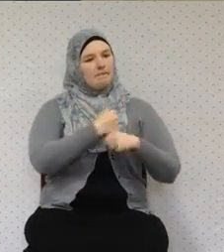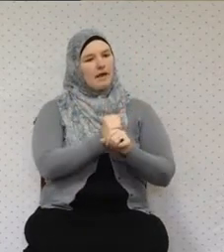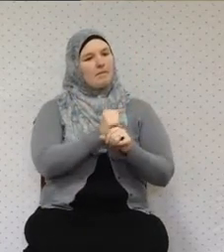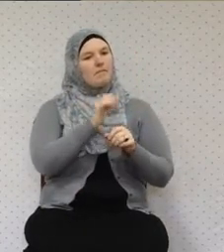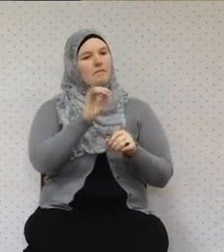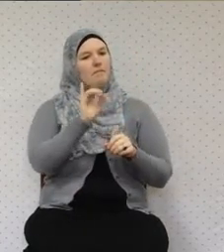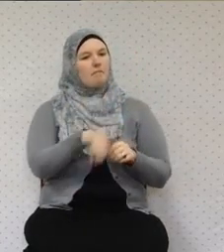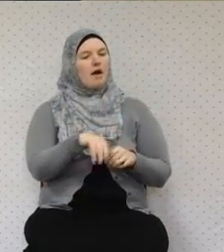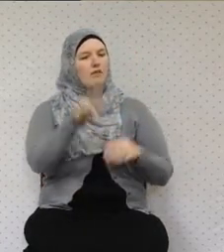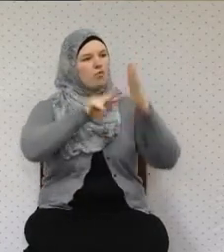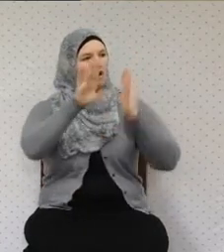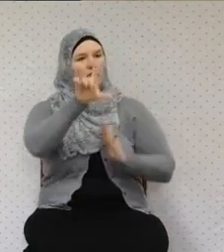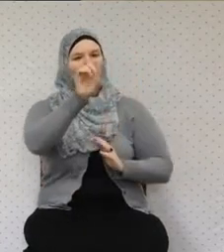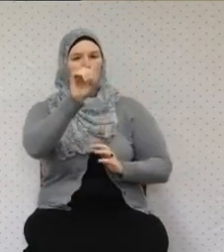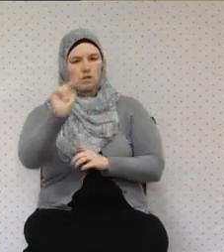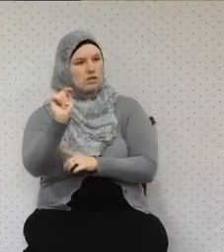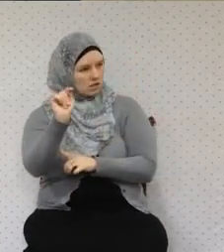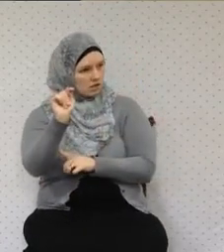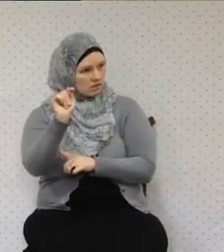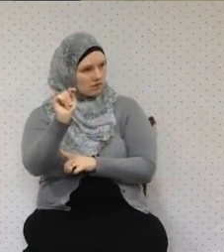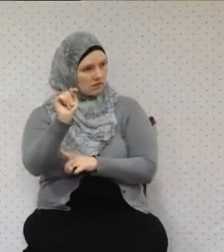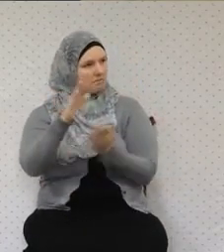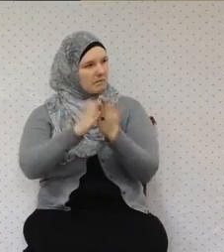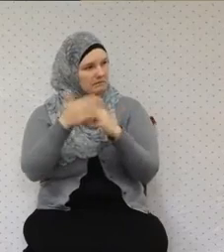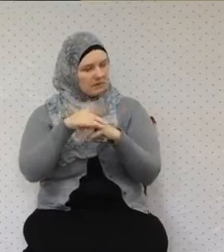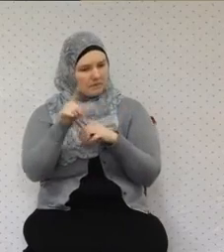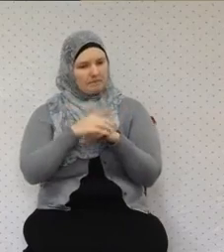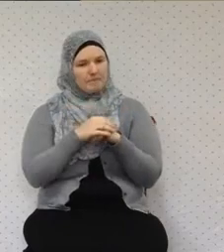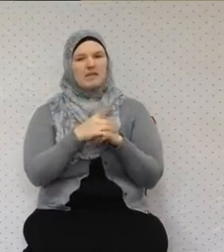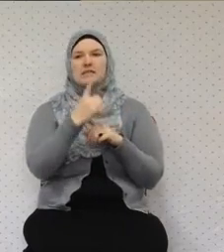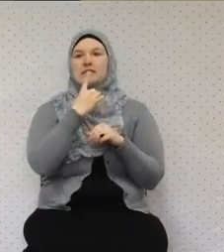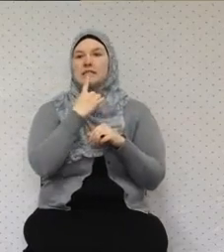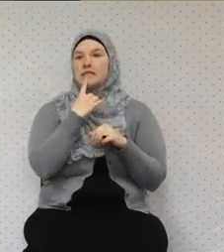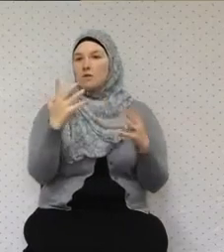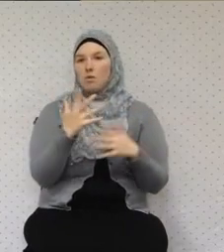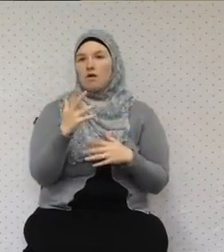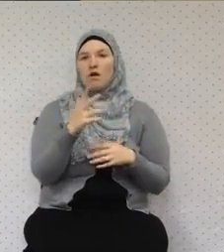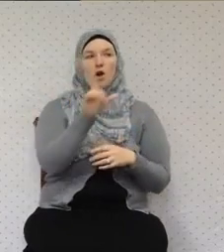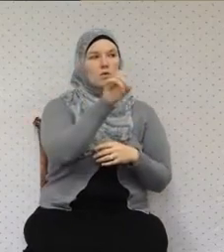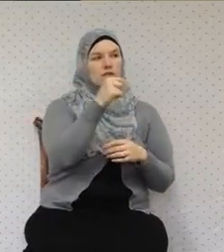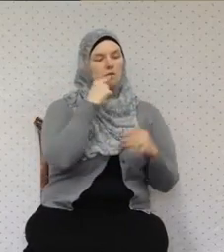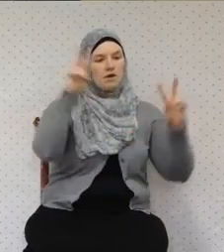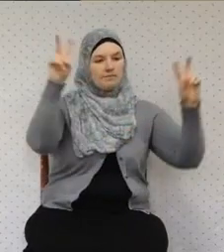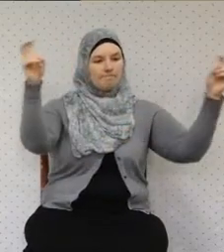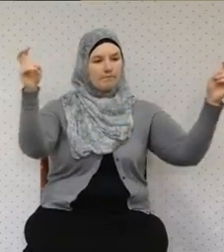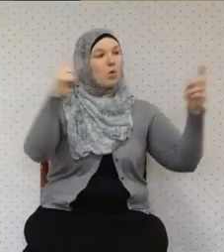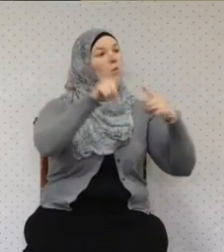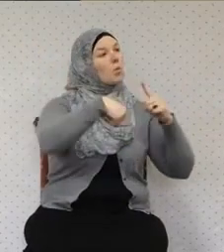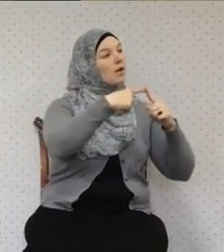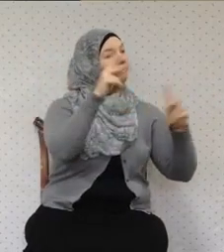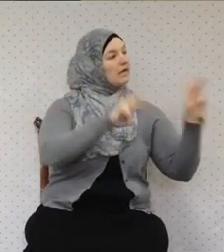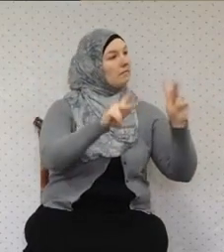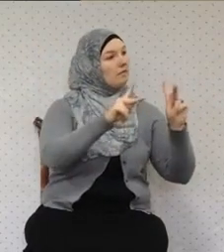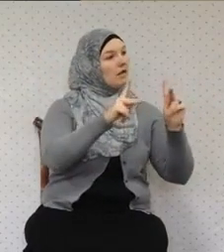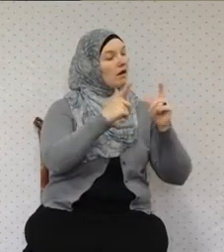Prophet Lut عليه السلام, when he said, لو أن لي بكم قوة, when